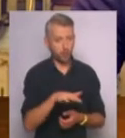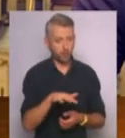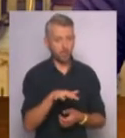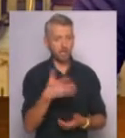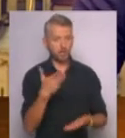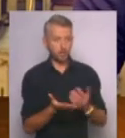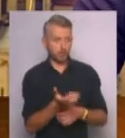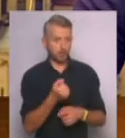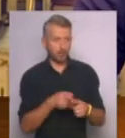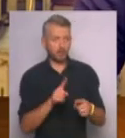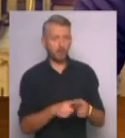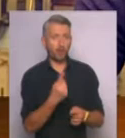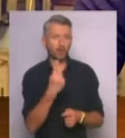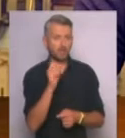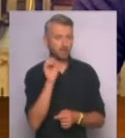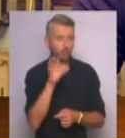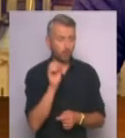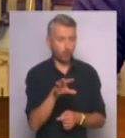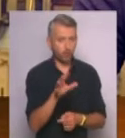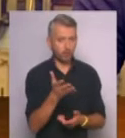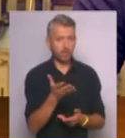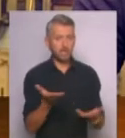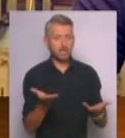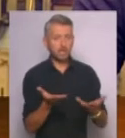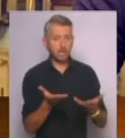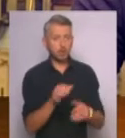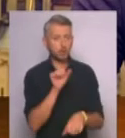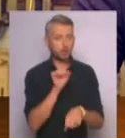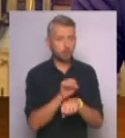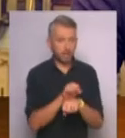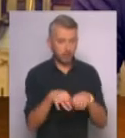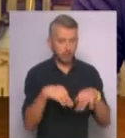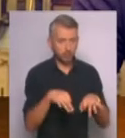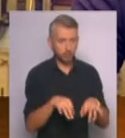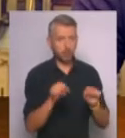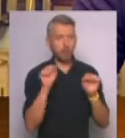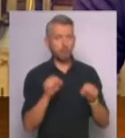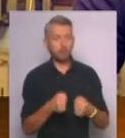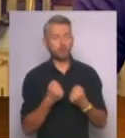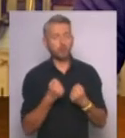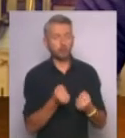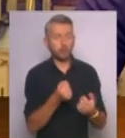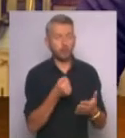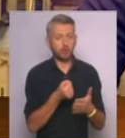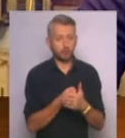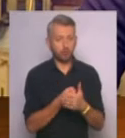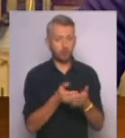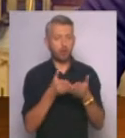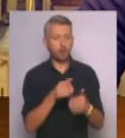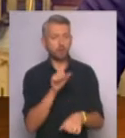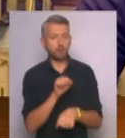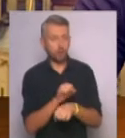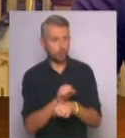якщо взяти, це один світлофор, що, який зупиняє транспорт. Можна доїхати до Річпорту без